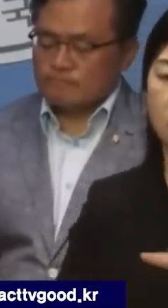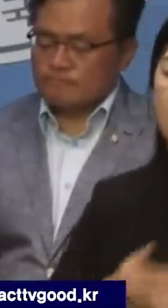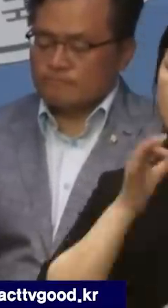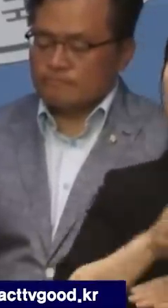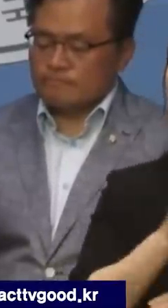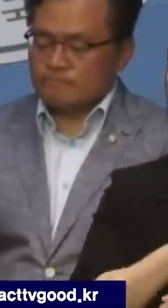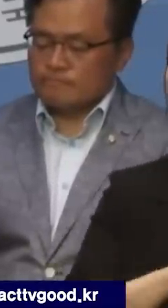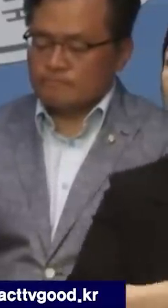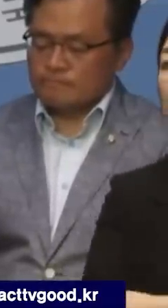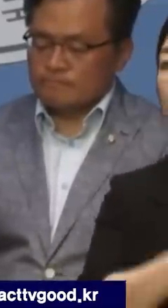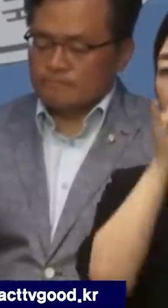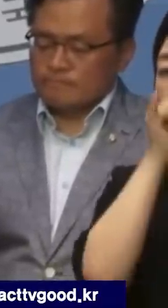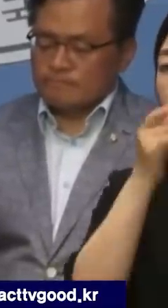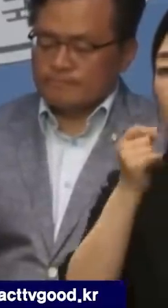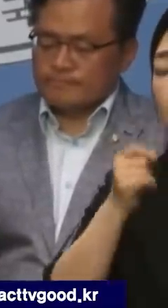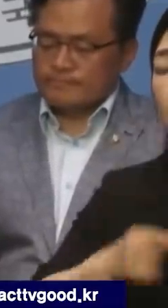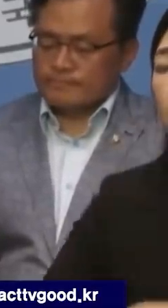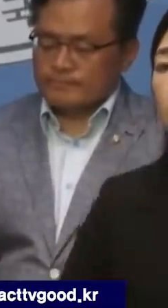것입니다.